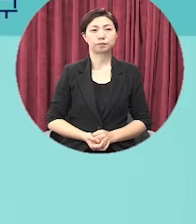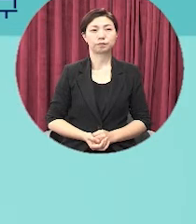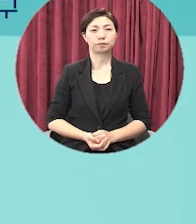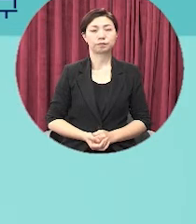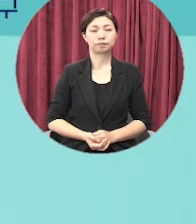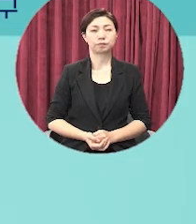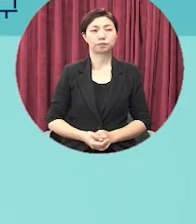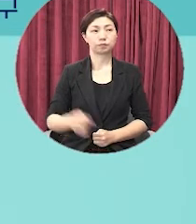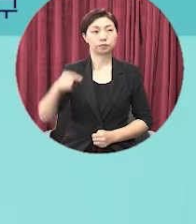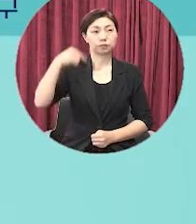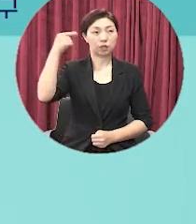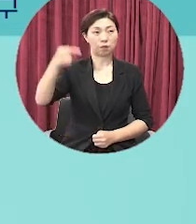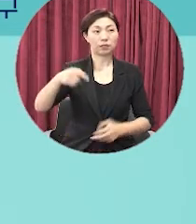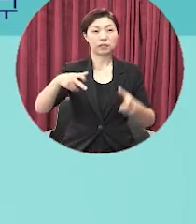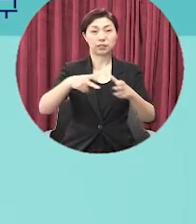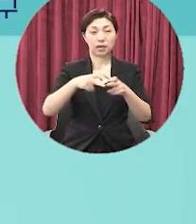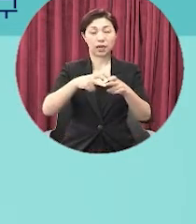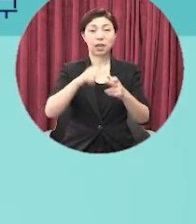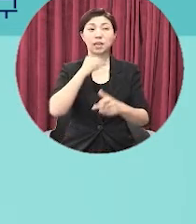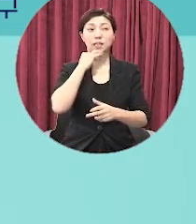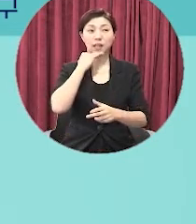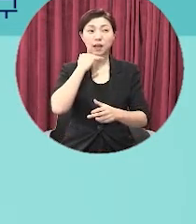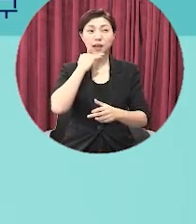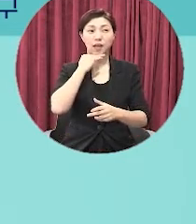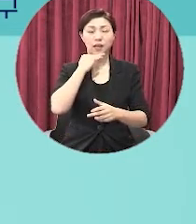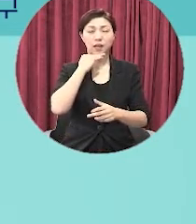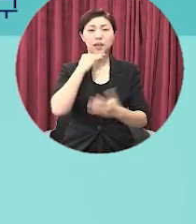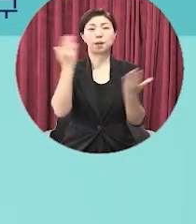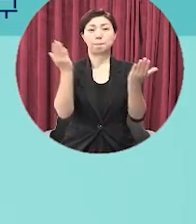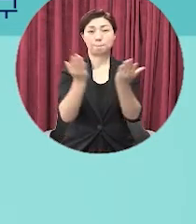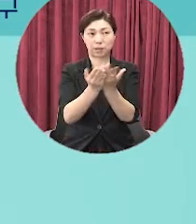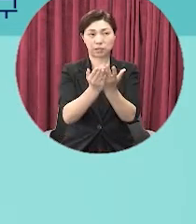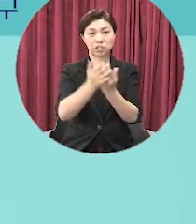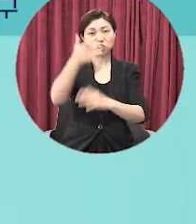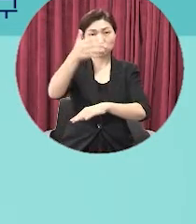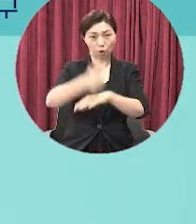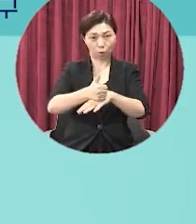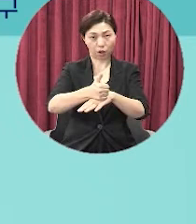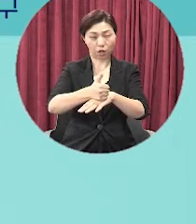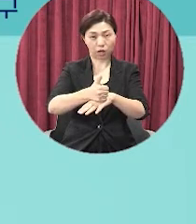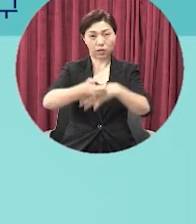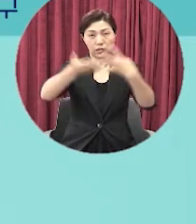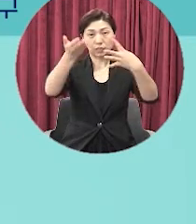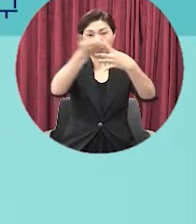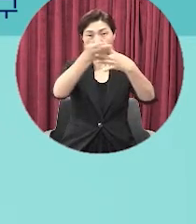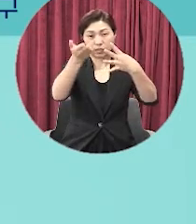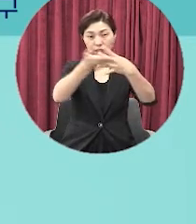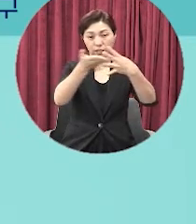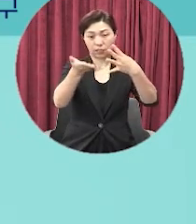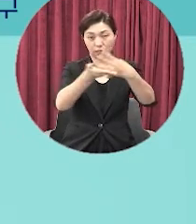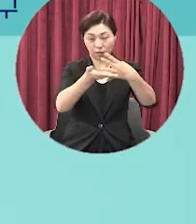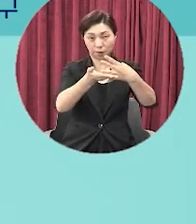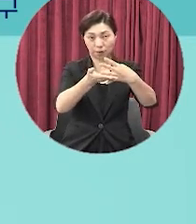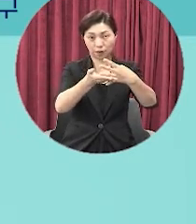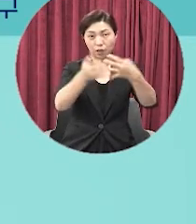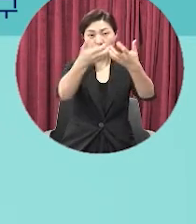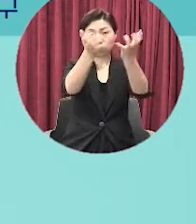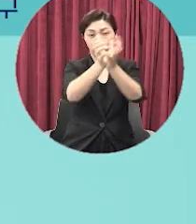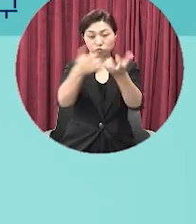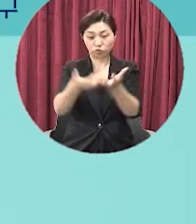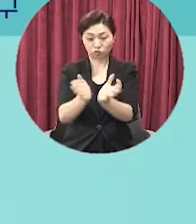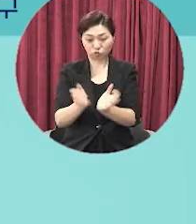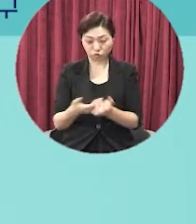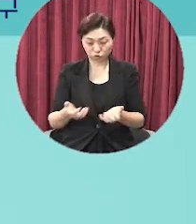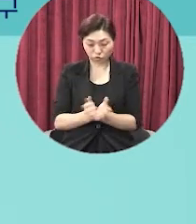어 다음은 창에 연령에 따른 결과입니다 4 꾼 으로 나누어서 분석한 결과인데요 승에 주기에 따른